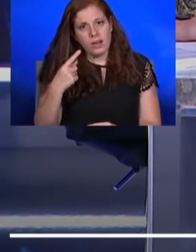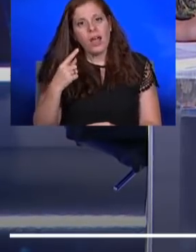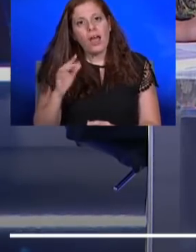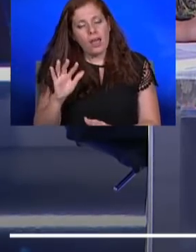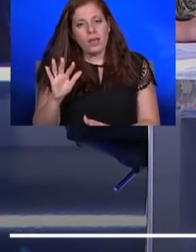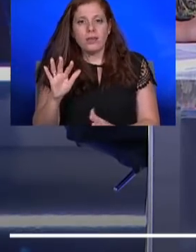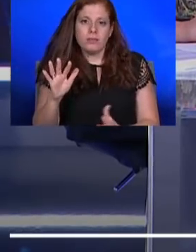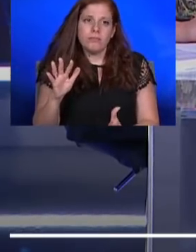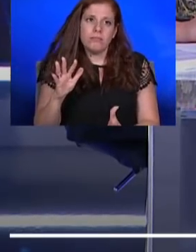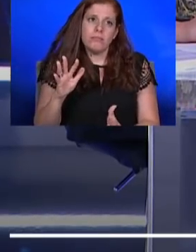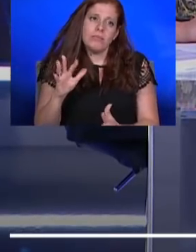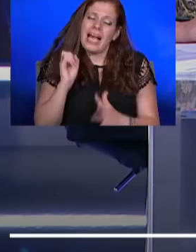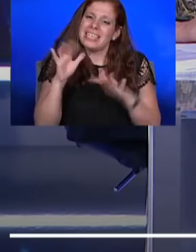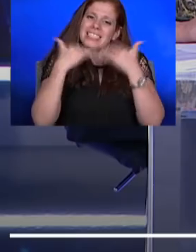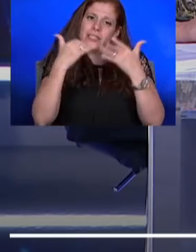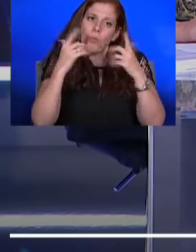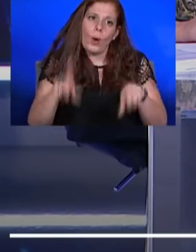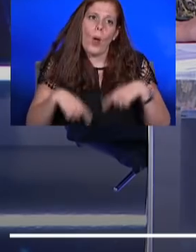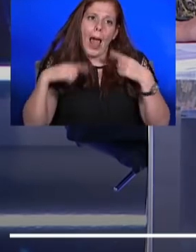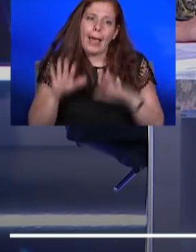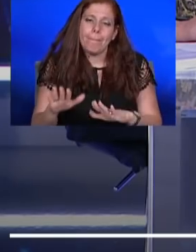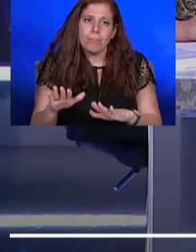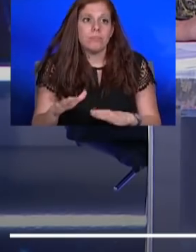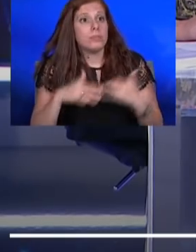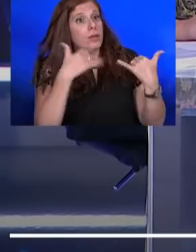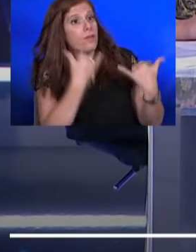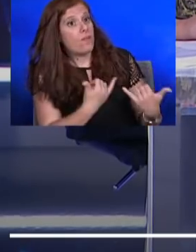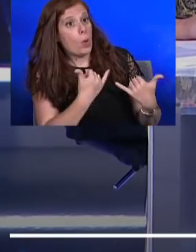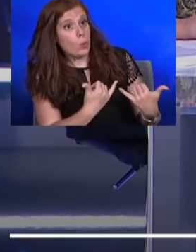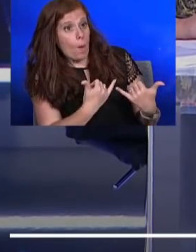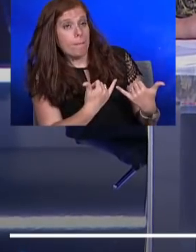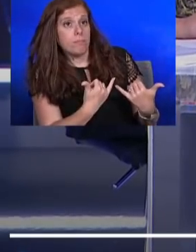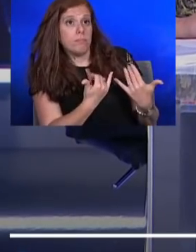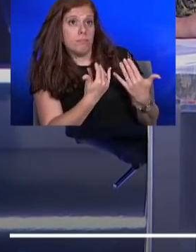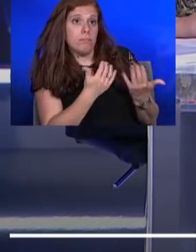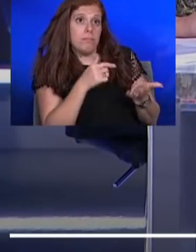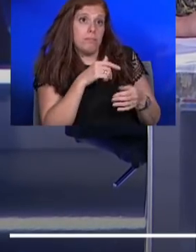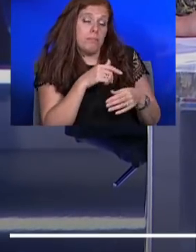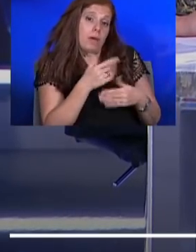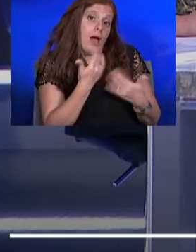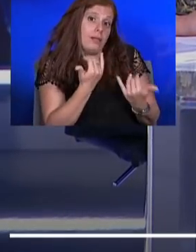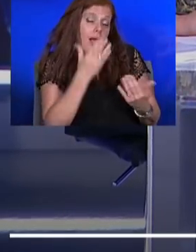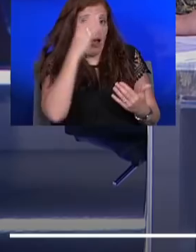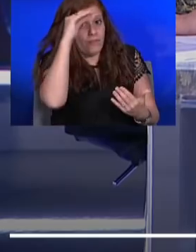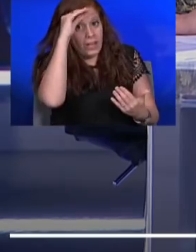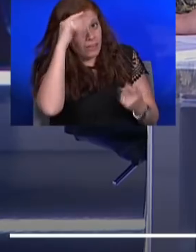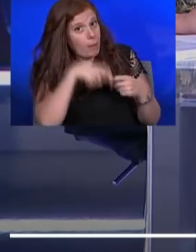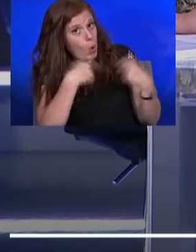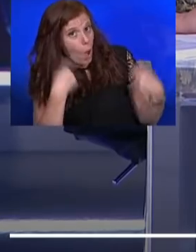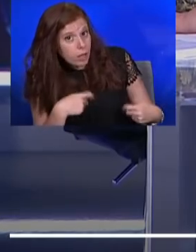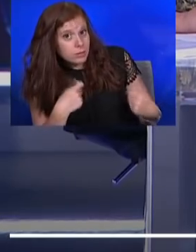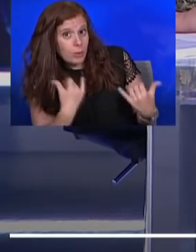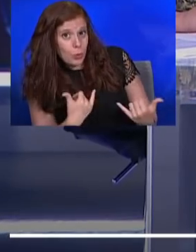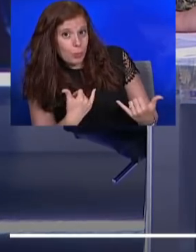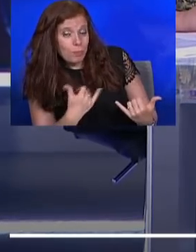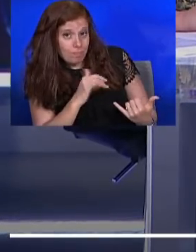לכל החיים. והיום בפרק הנוכחי של החיים שלך אתה כבר גבר מאורס? כן?